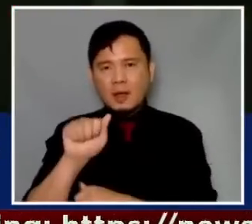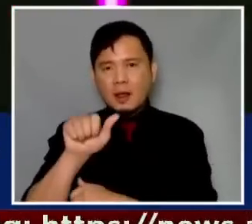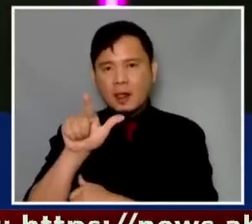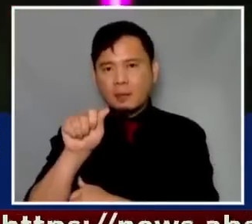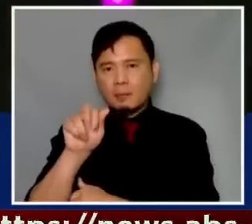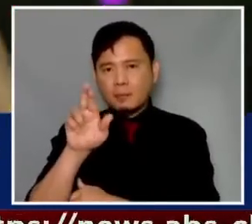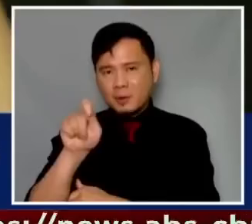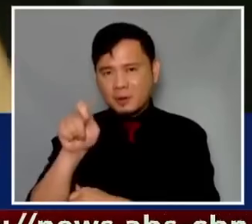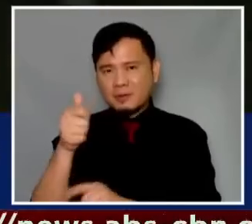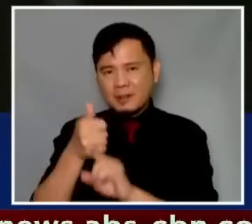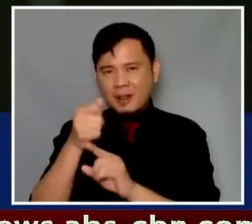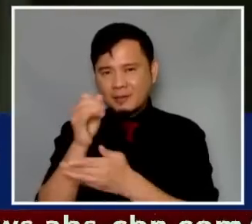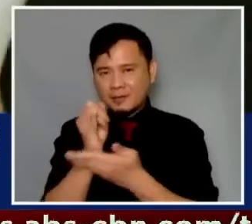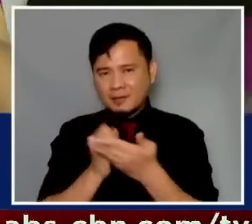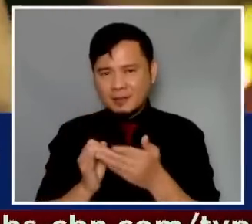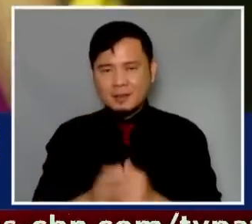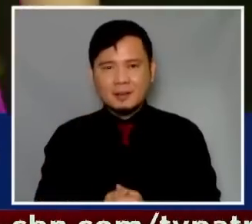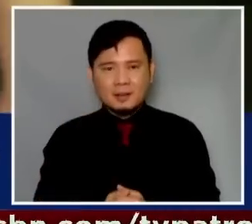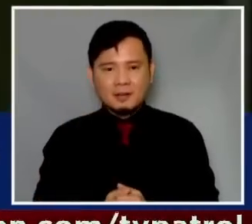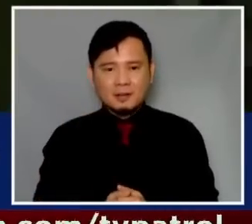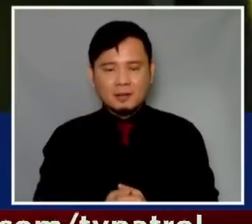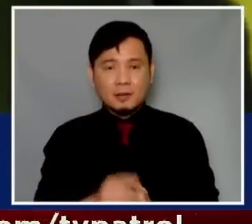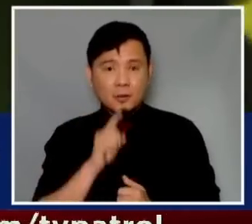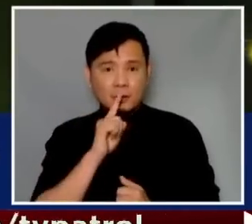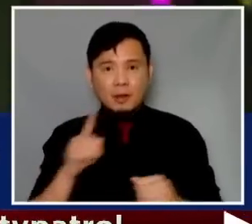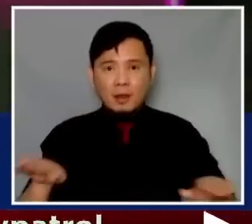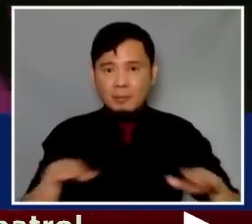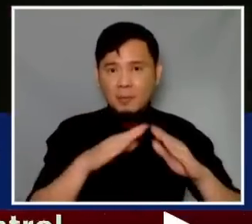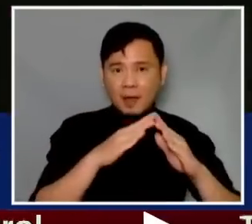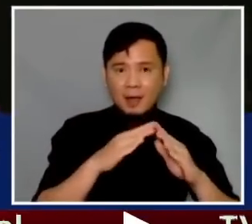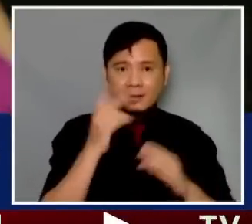Kabilang sa mga humataw ang mga pambato ng Albay,